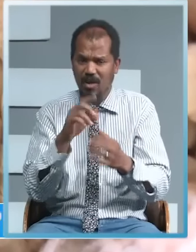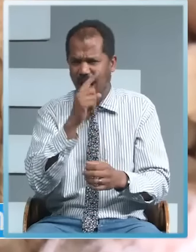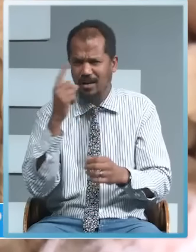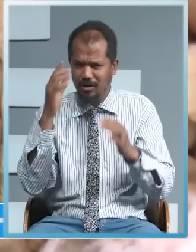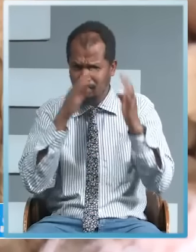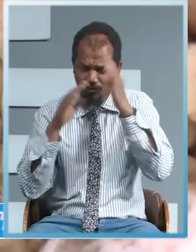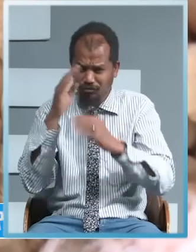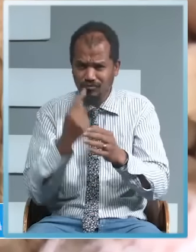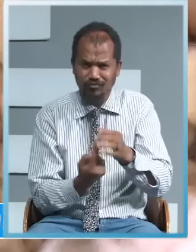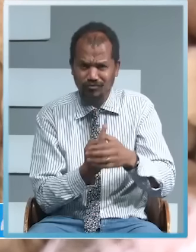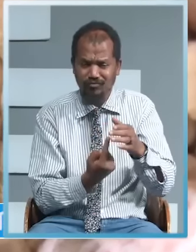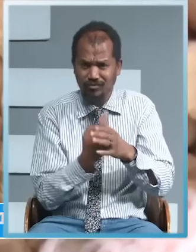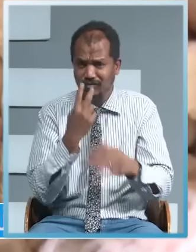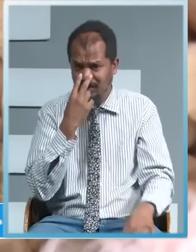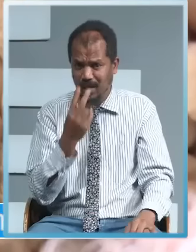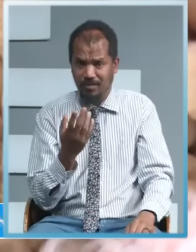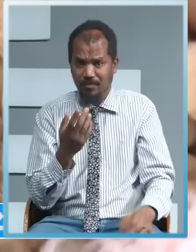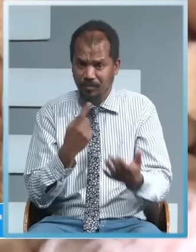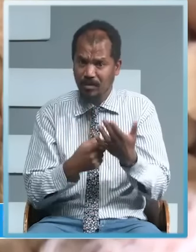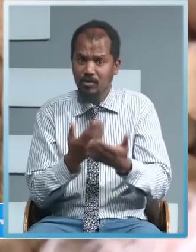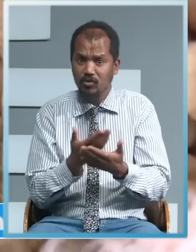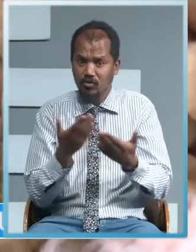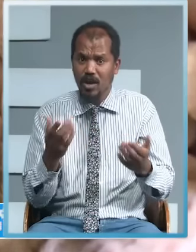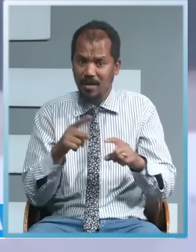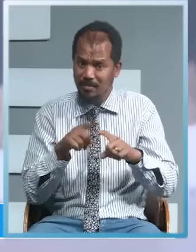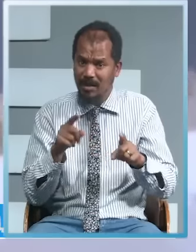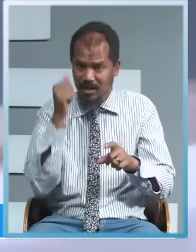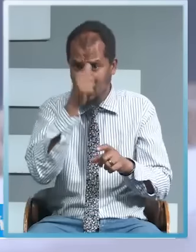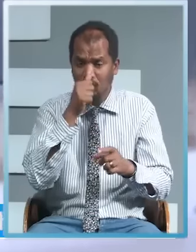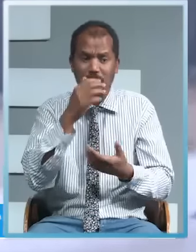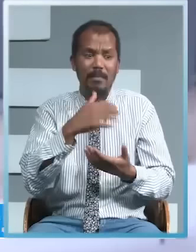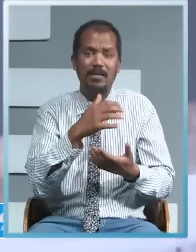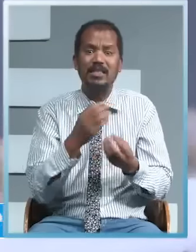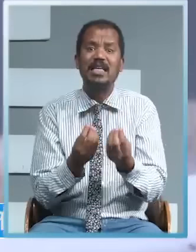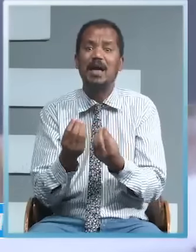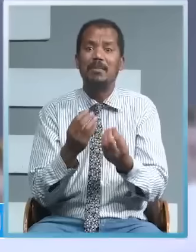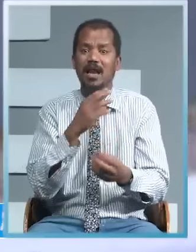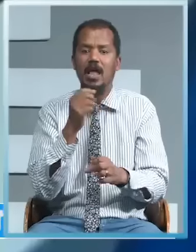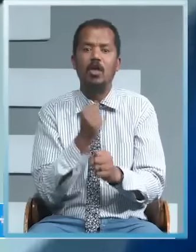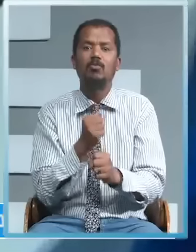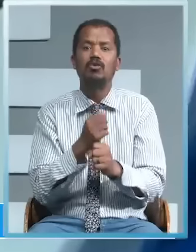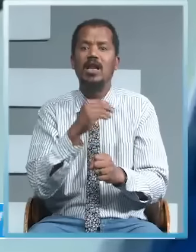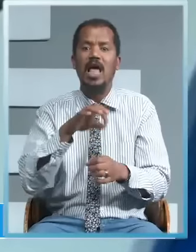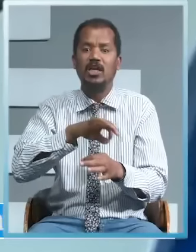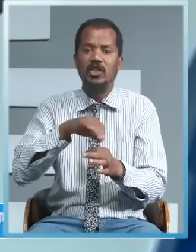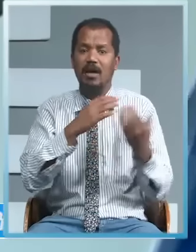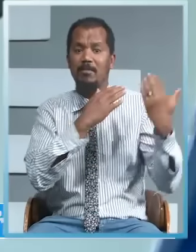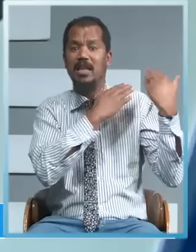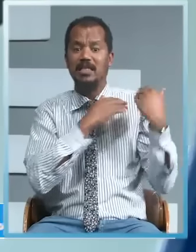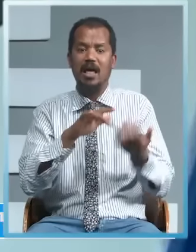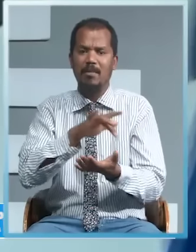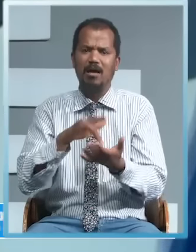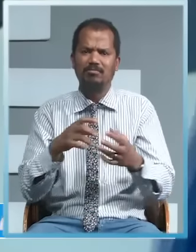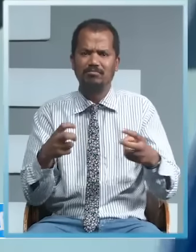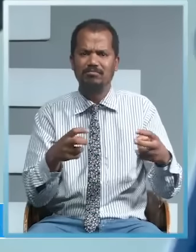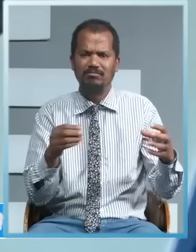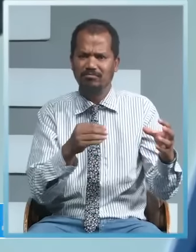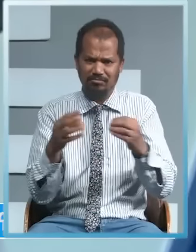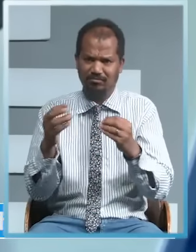አንዳንድ ችግሮች ሲነሱበት ይሰማል። በዚህ ጉዳይም በተለይ የኢትዮጵያ ምርት ገበያና የቡናና ሻይ ባለስልጣን መካከል